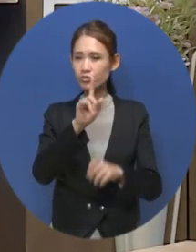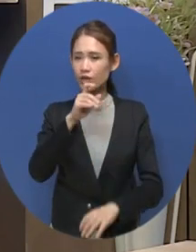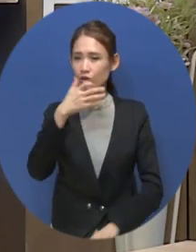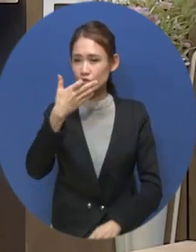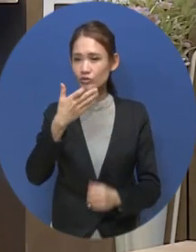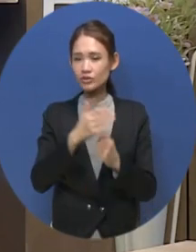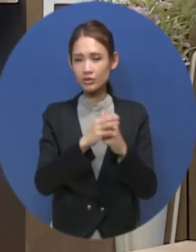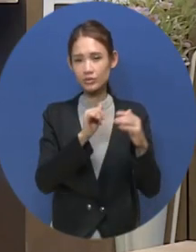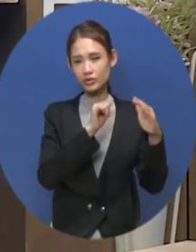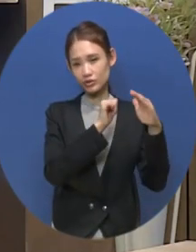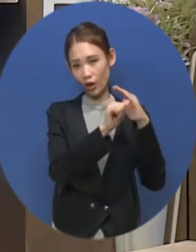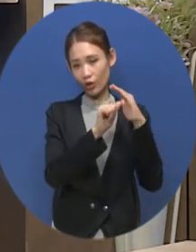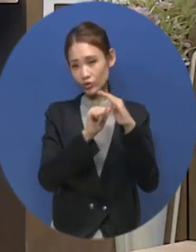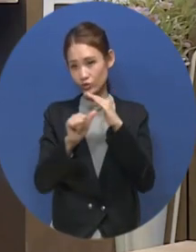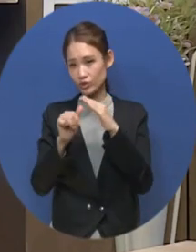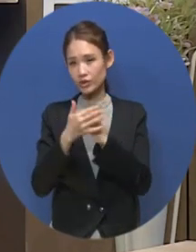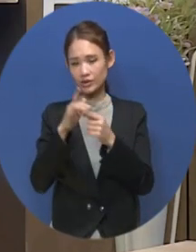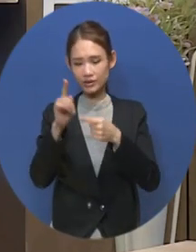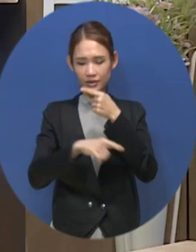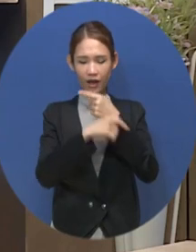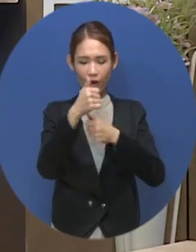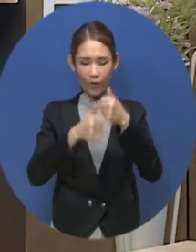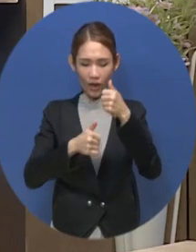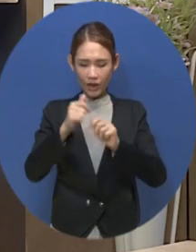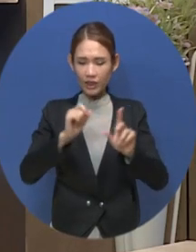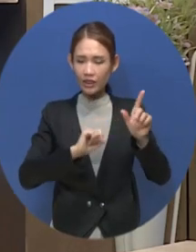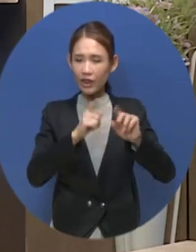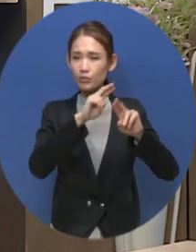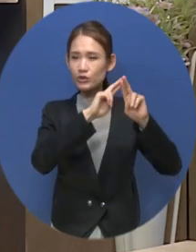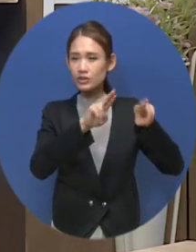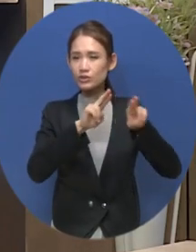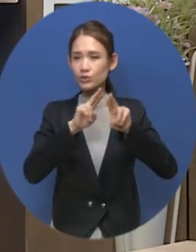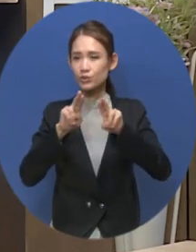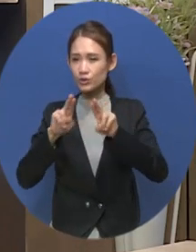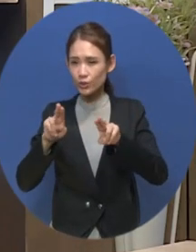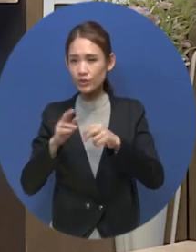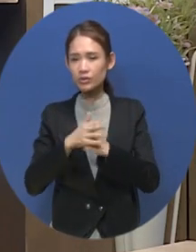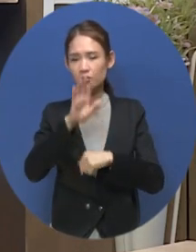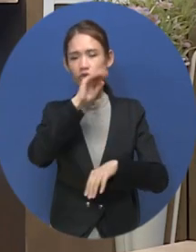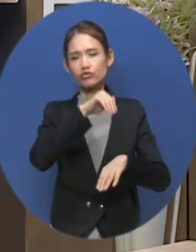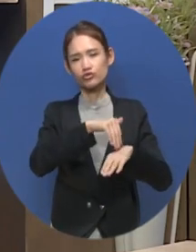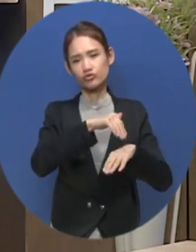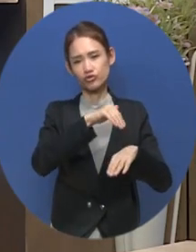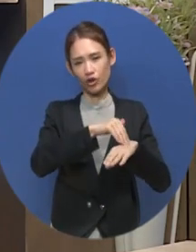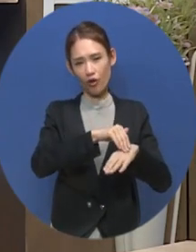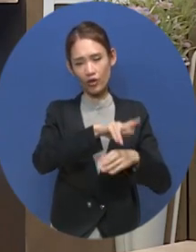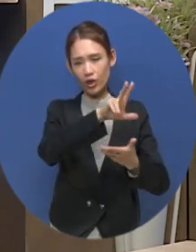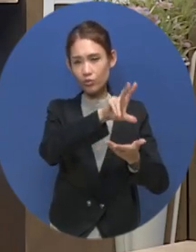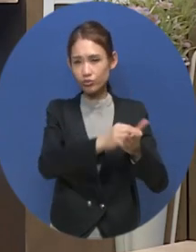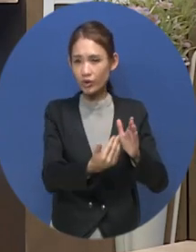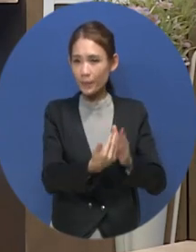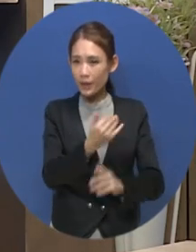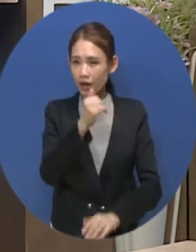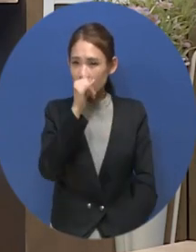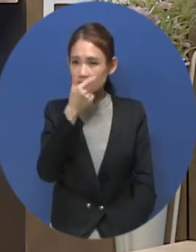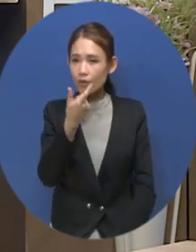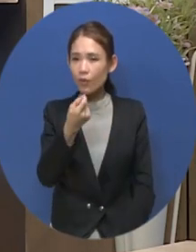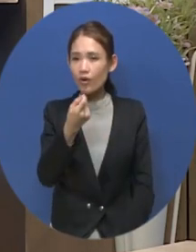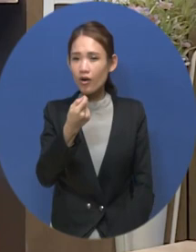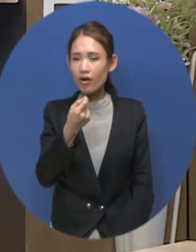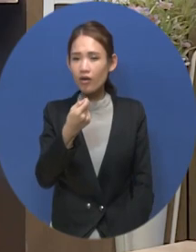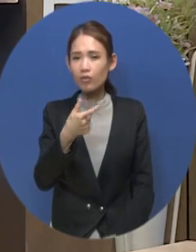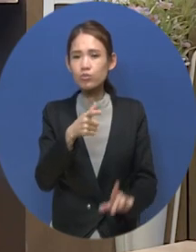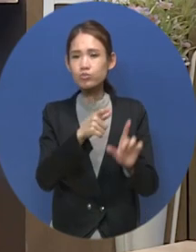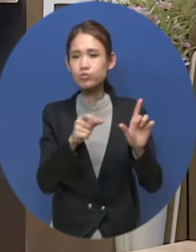이 선수분들은 이제 대회가 취소되고 하다 보니까 이런 훈련에도 좀 지장이 있었을 것 같은데 이 부분은